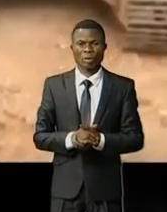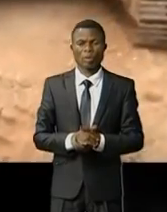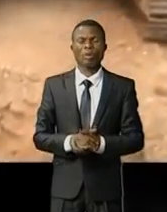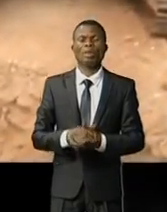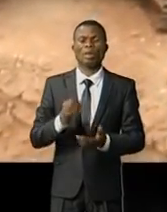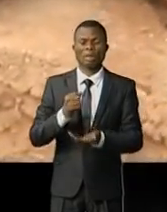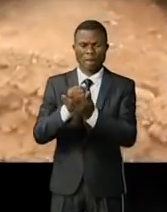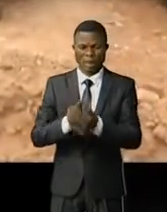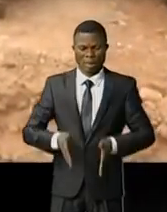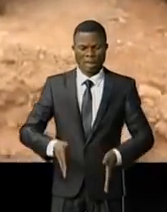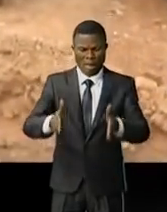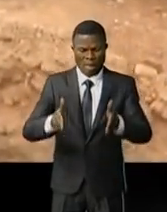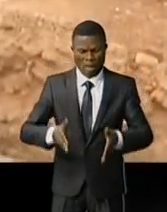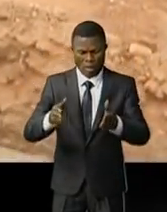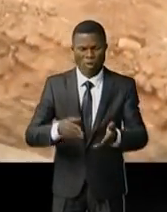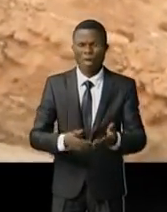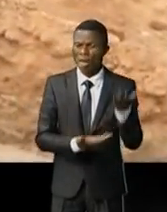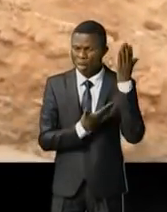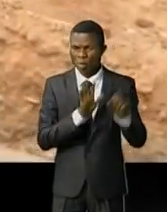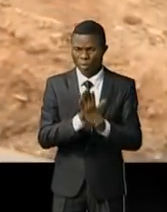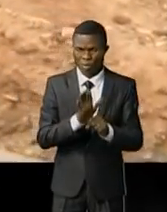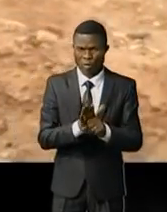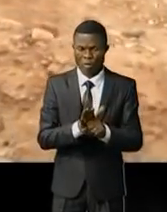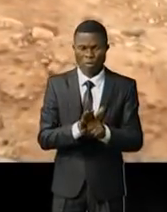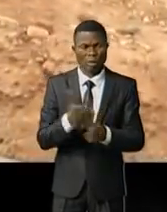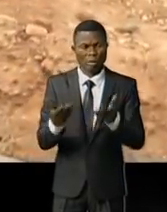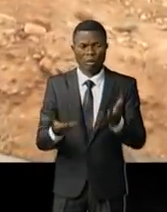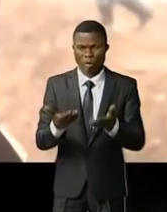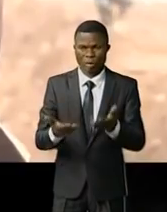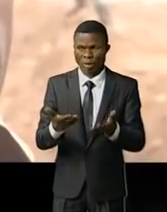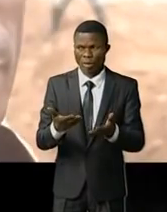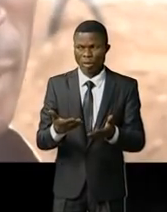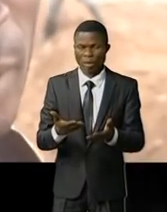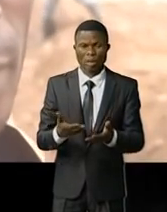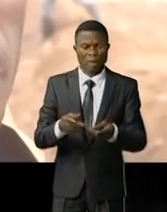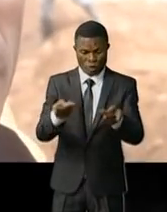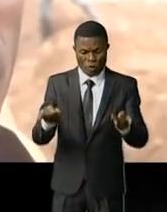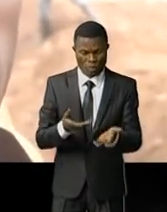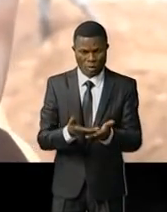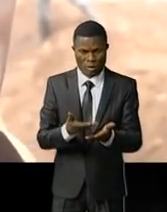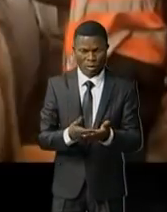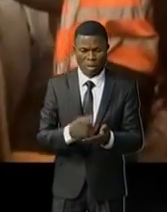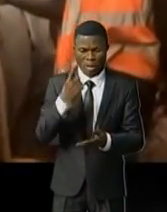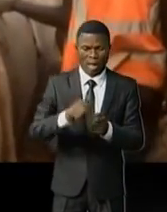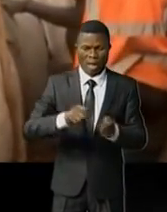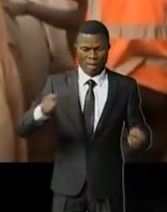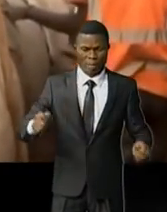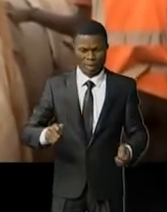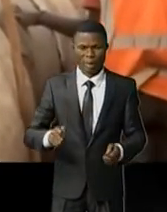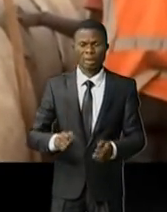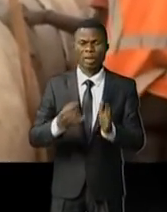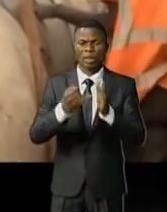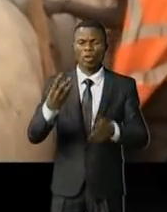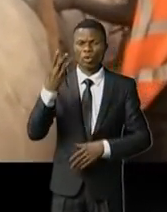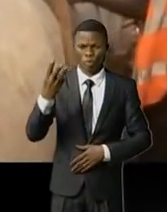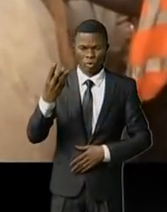correctement un dallo de 3 mètres. Parce que si vous prenez 1 mètre fois 3, ça fait